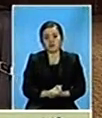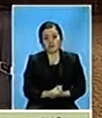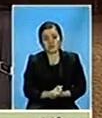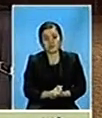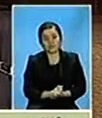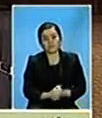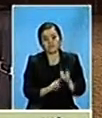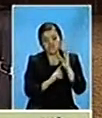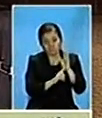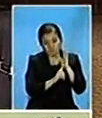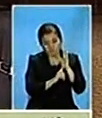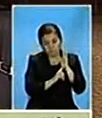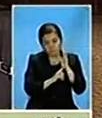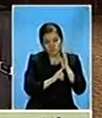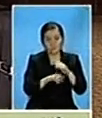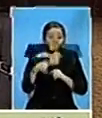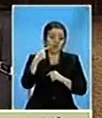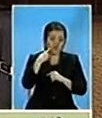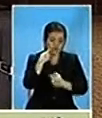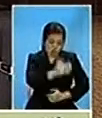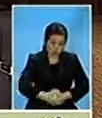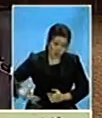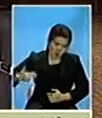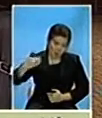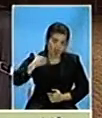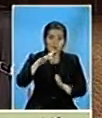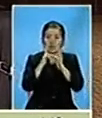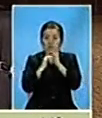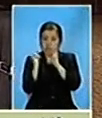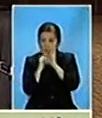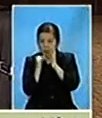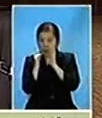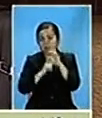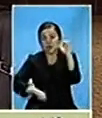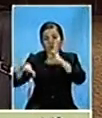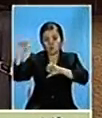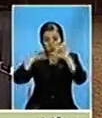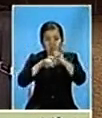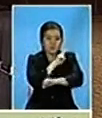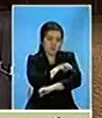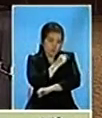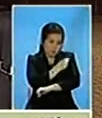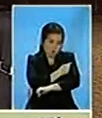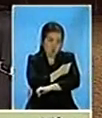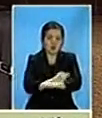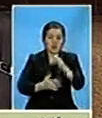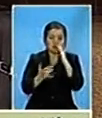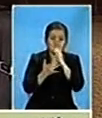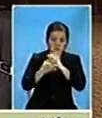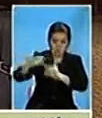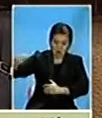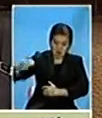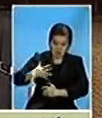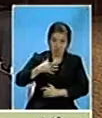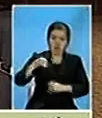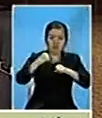เวชกรรมทันตแพทย์เภสัชกรรมวิทยาศาสตร์การแพทย์เทคนิคการแพทย์กายภา